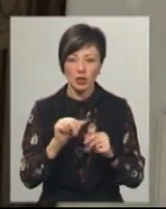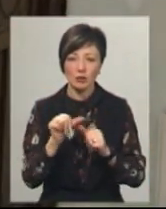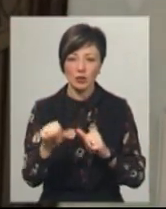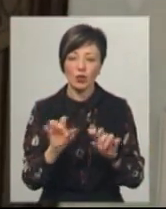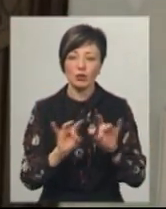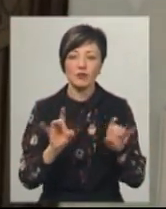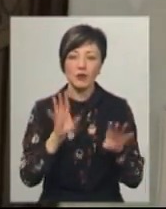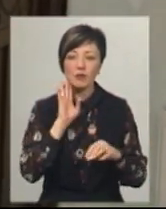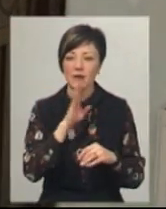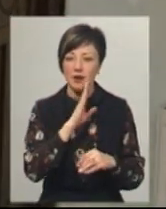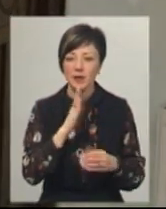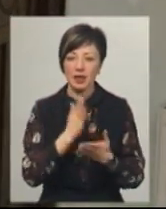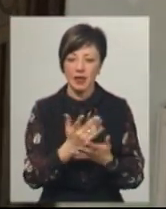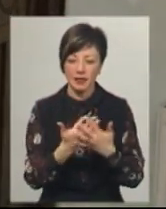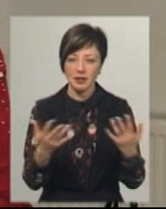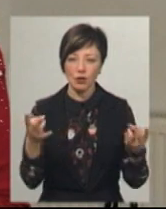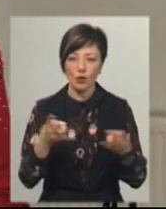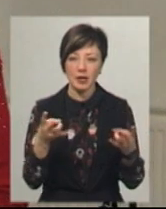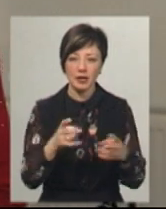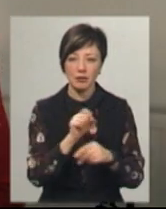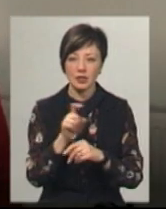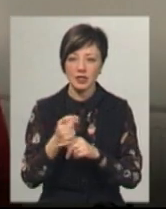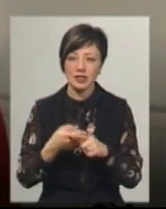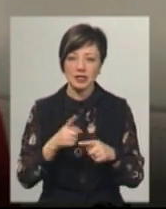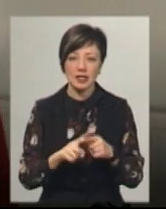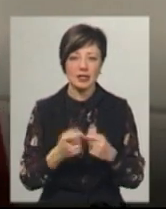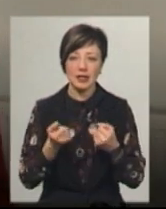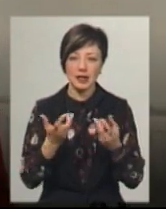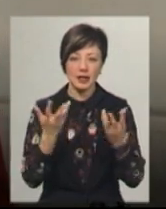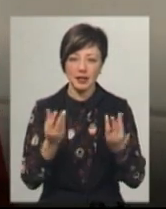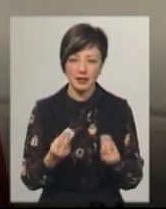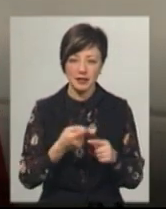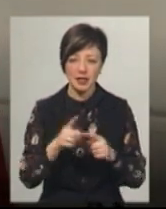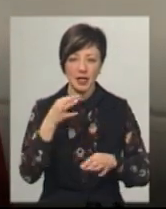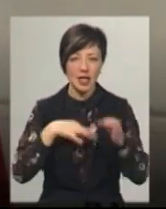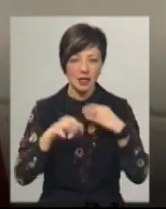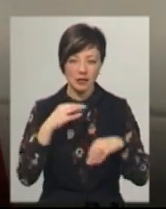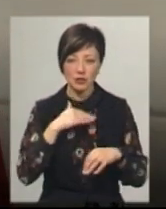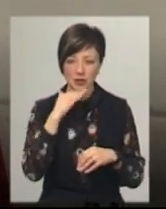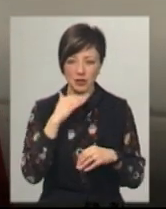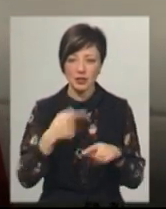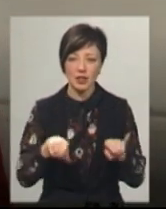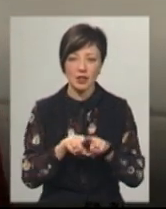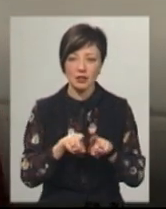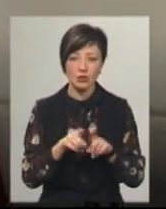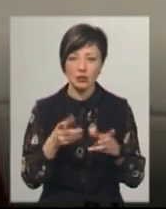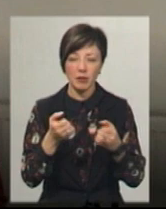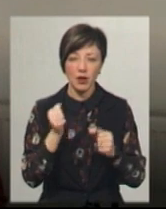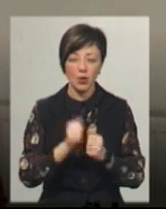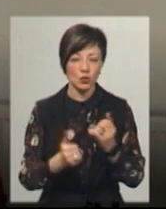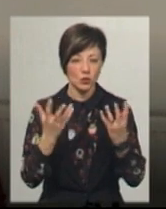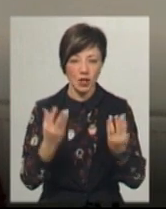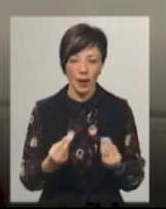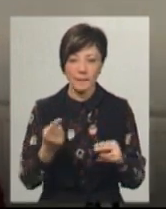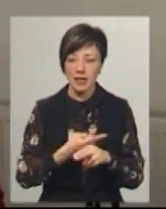того, розповідає її мати, є низка необхідних процедур. Це буквально на пару днів нам цих ліків. Є ліки такі, що ми приймаємо кожного дня,